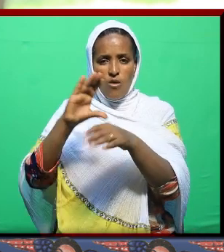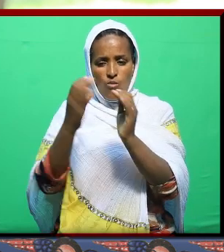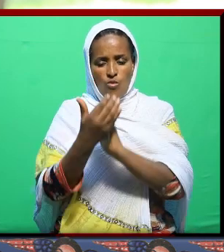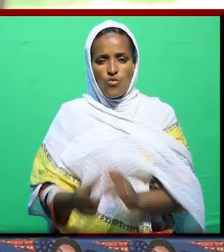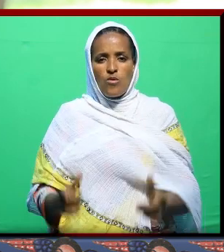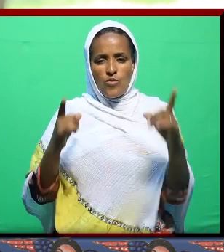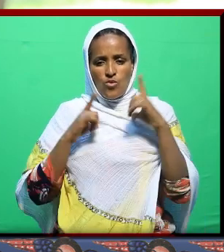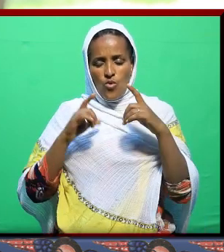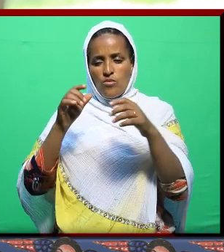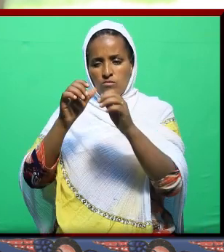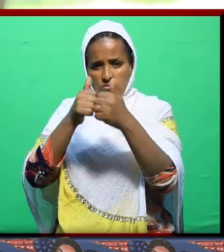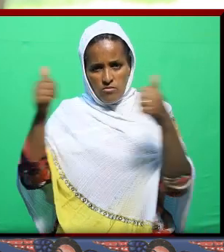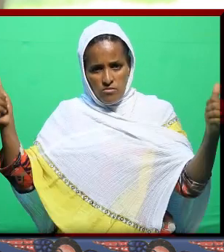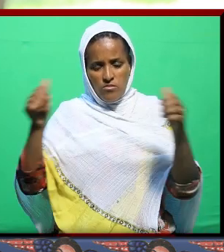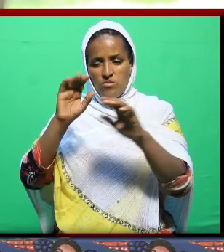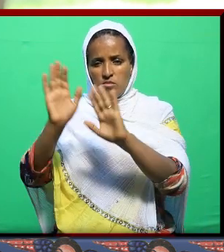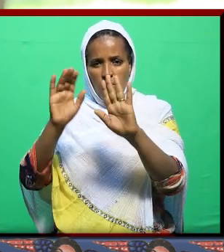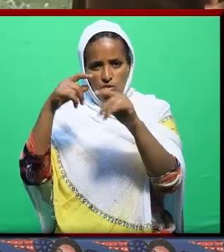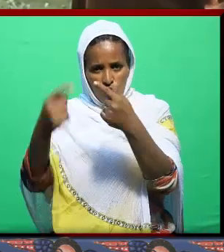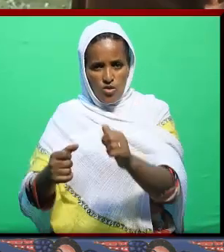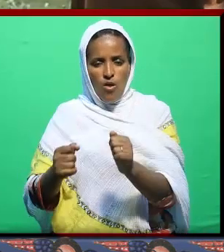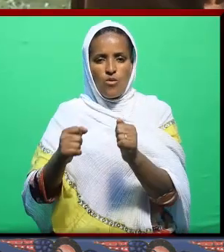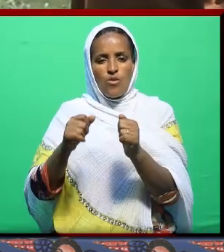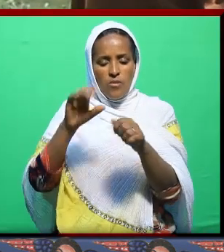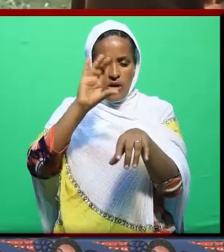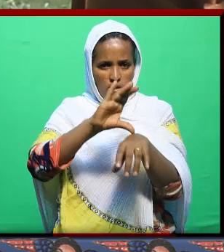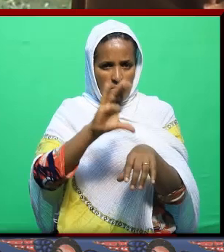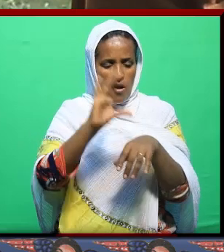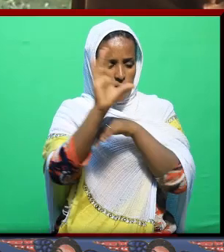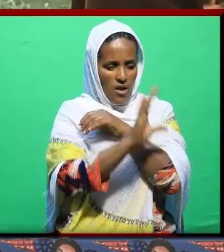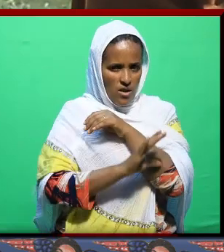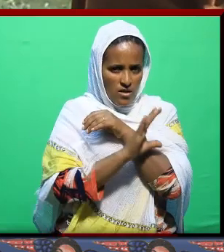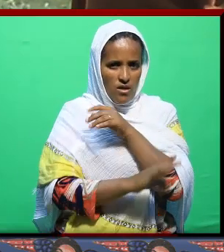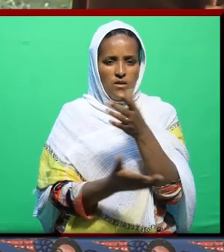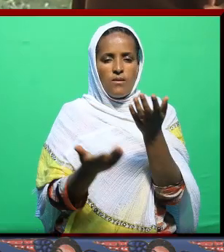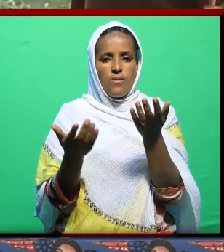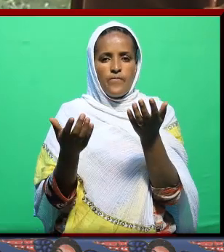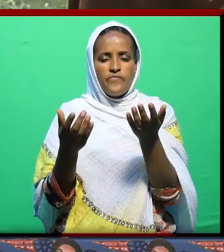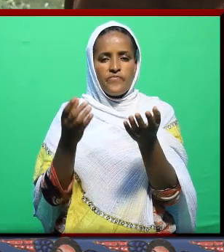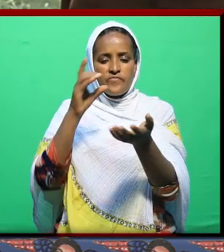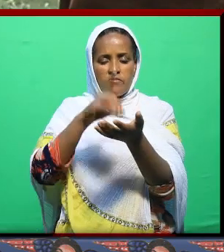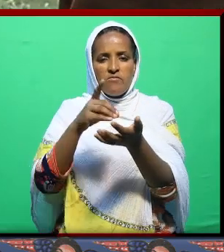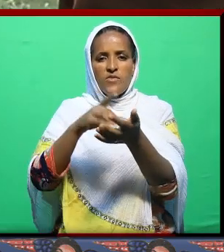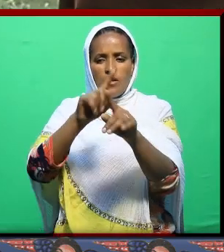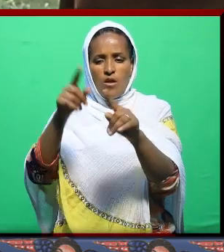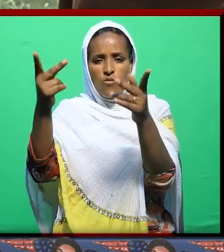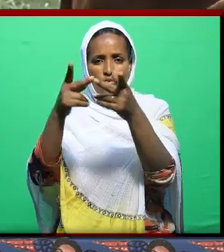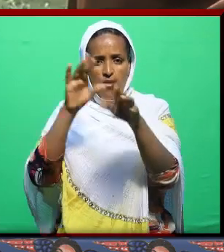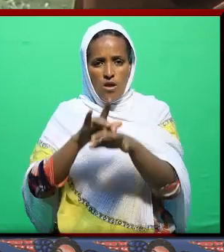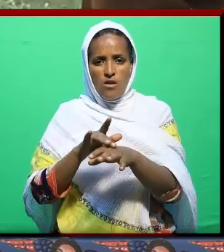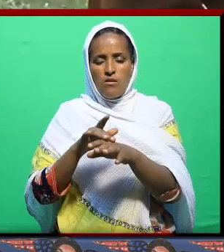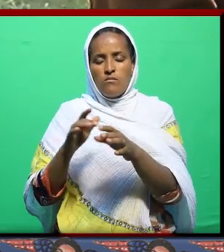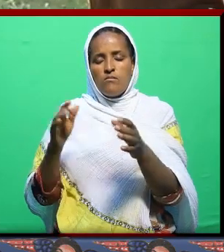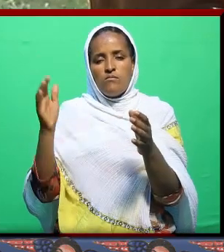ሆኖ የሚበቁ ይኖሩ ይችላሉ። በከተማ ሆነው በገጠር ሆነው በተለያየ ስፍራ